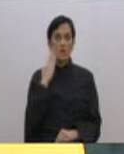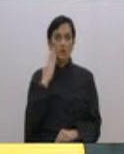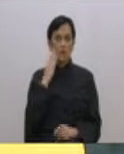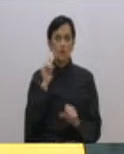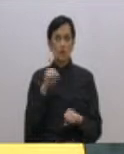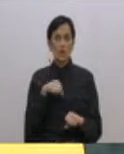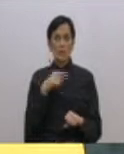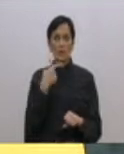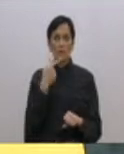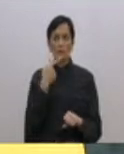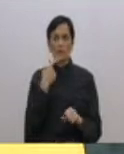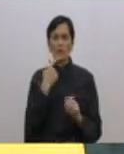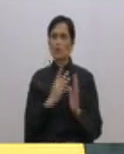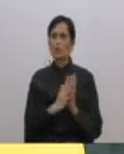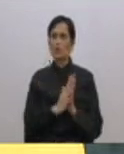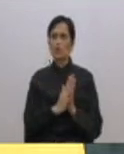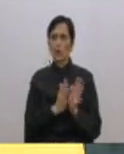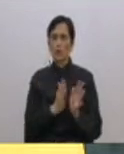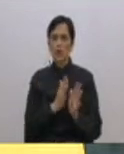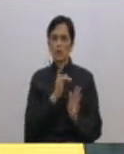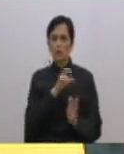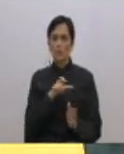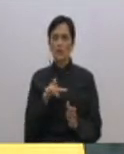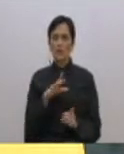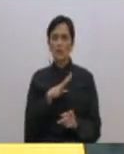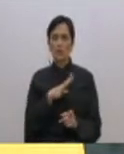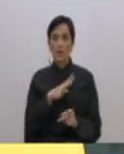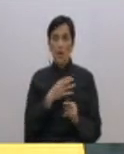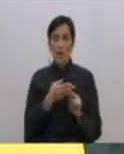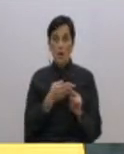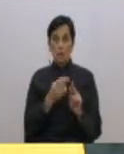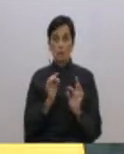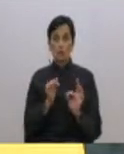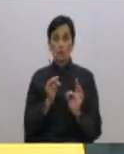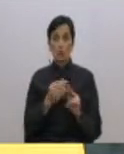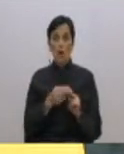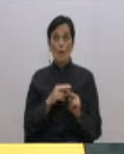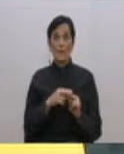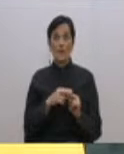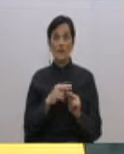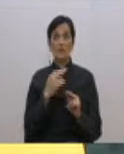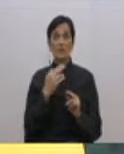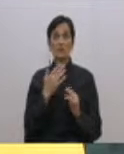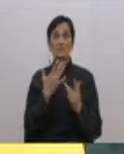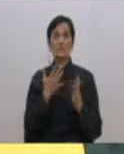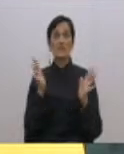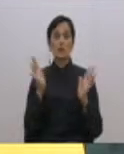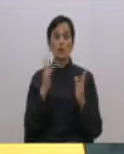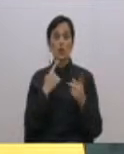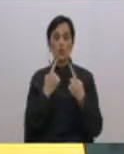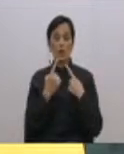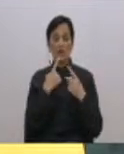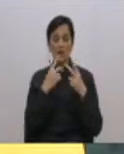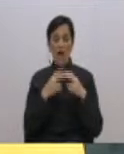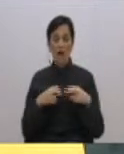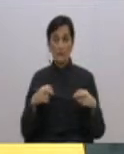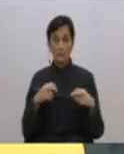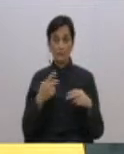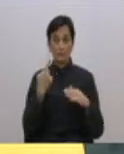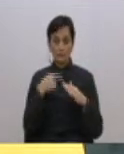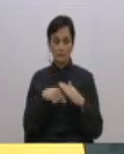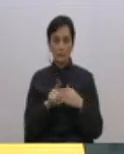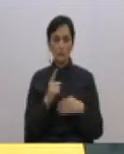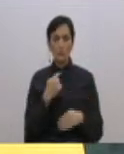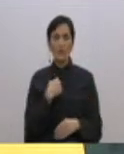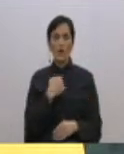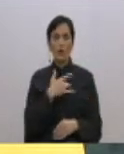ითქვას შეურაცხყოფელებიც კი იყვნენ მათ მიმართ, აი სწორედ ამ საჯარო განხილვაზე. აქედან გამომდინარე, ჩვენ